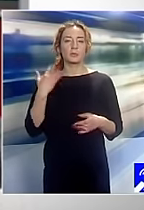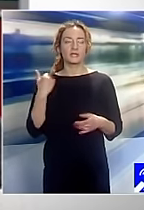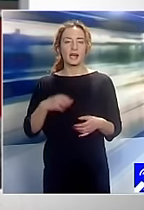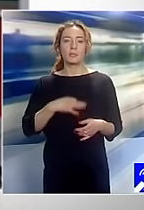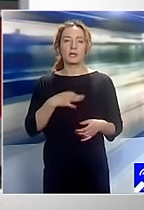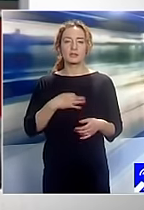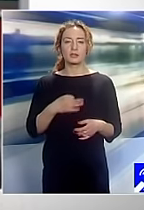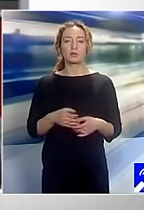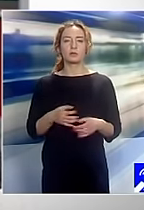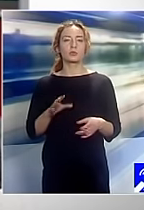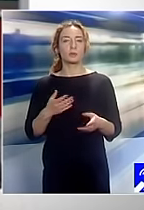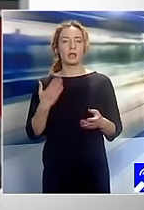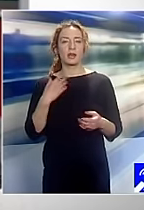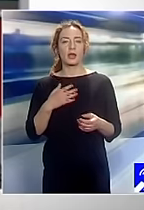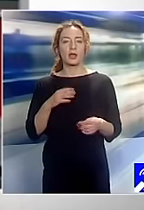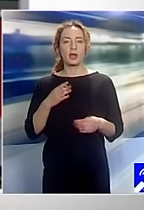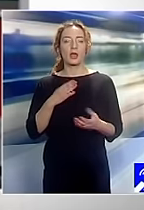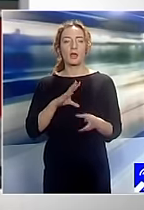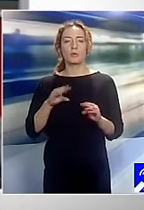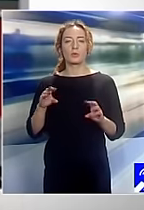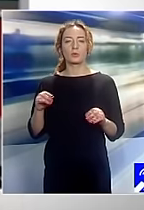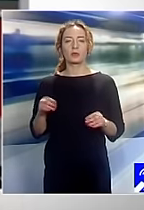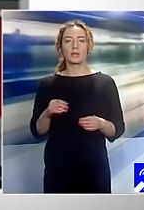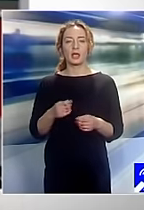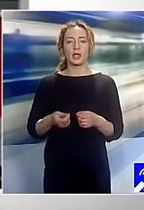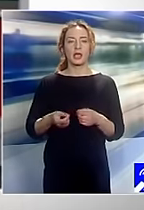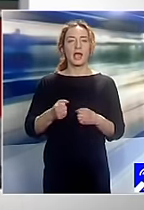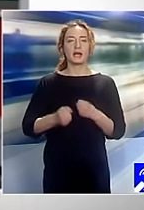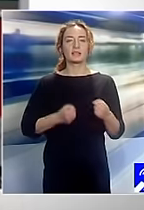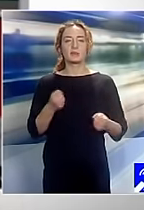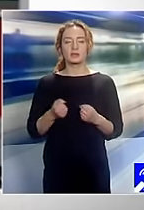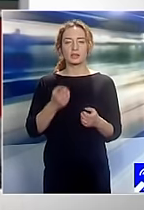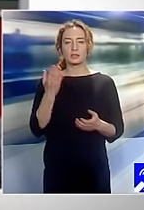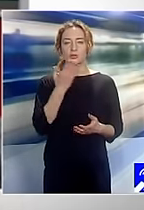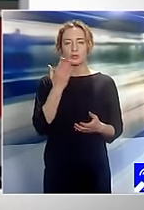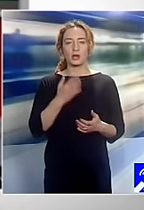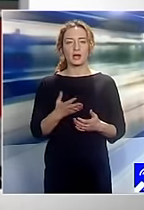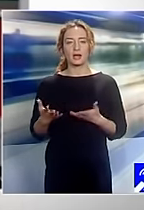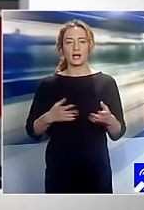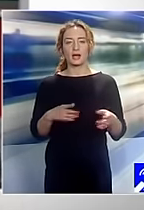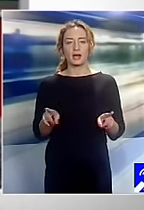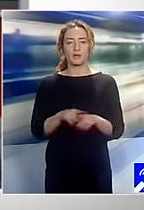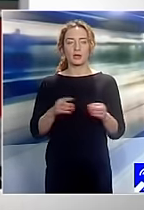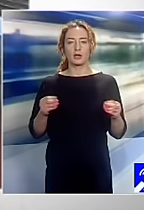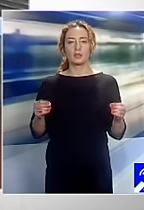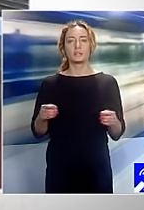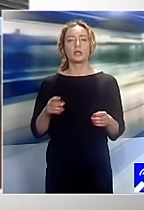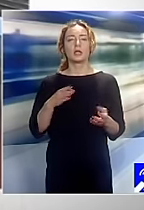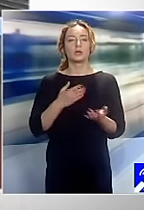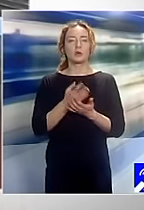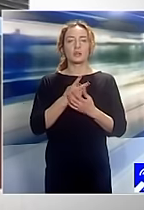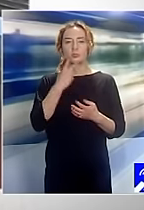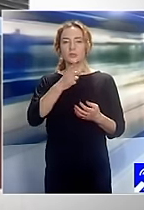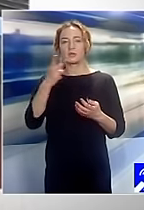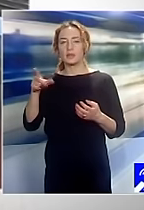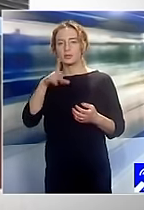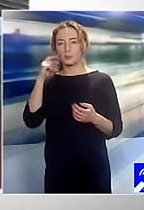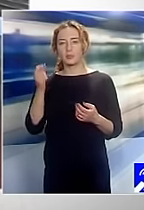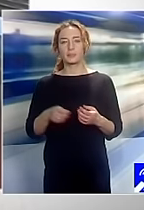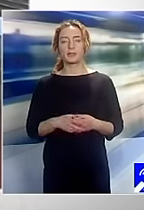aveam atâtea after school-uri și atâtea activități extrașcolare prin care eram nas în nas sau cum suntem acum și atunci modul